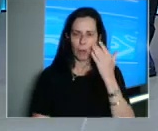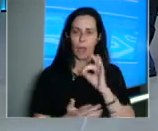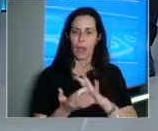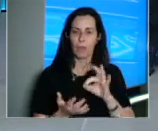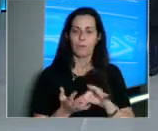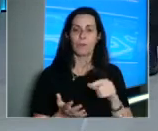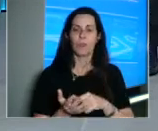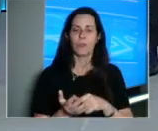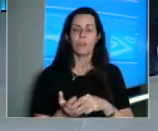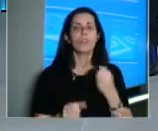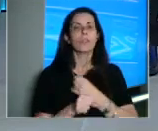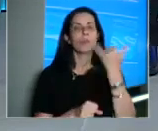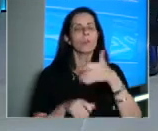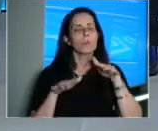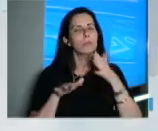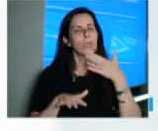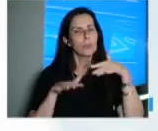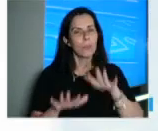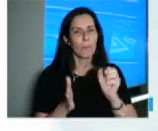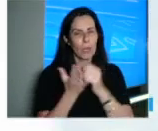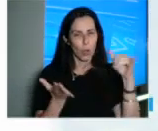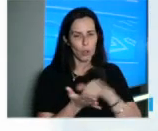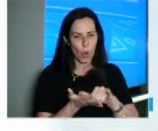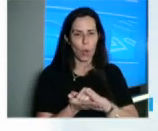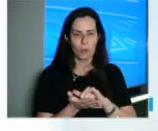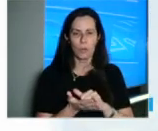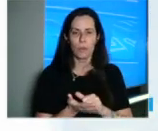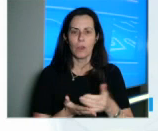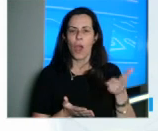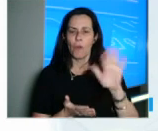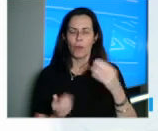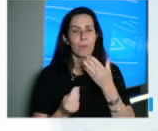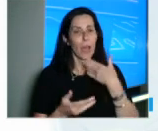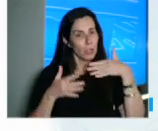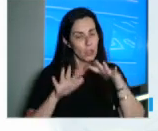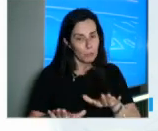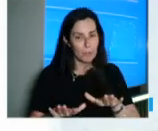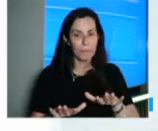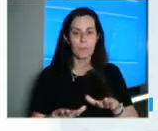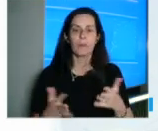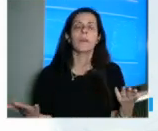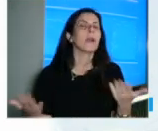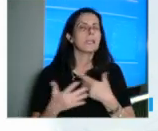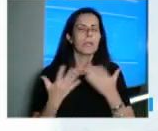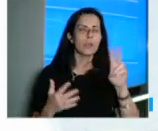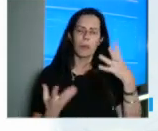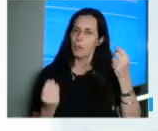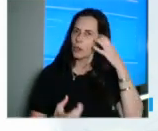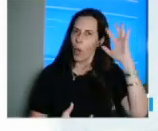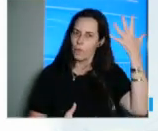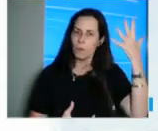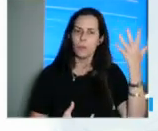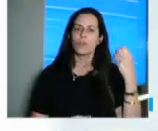וכתב כשמאיירים איורים אנטישמיים בניו יורק טיימס ועוד ועוד, ועוד ועוד מאמרים אנטישמיים בעיתון זה, מה הפלא שיש